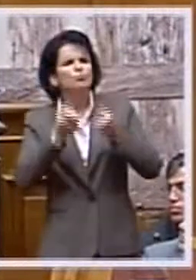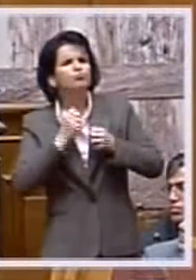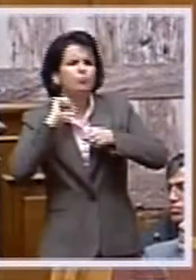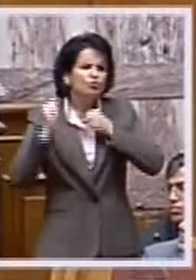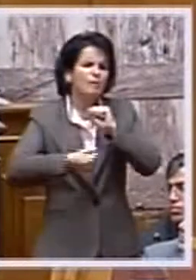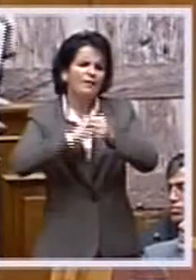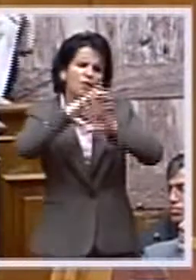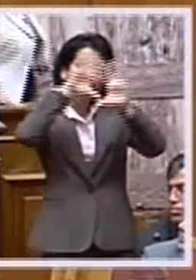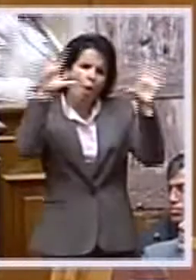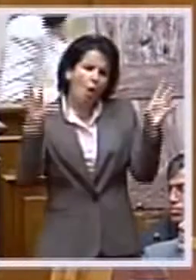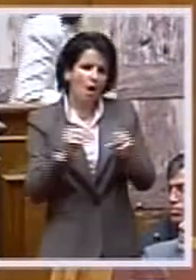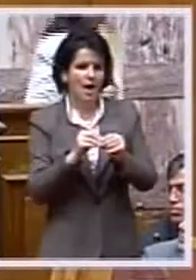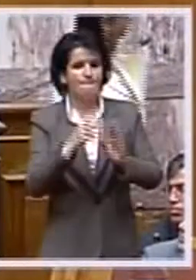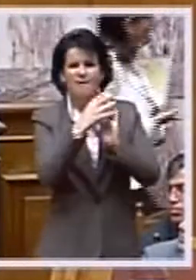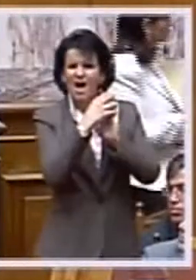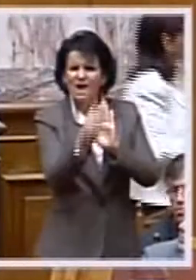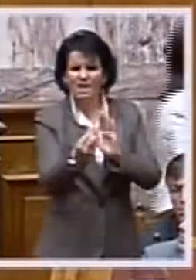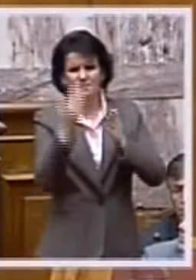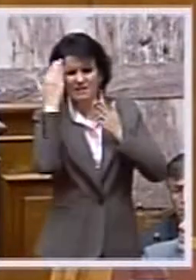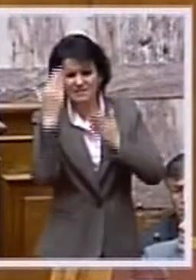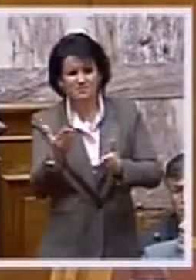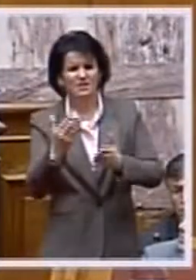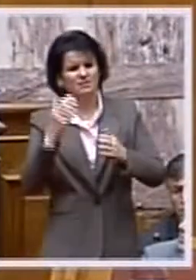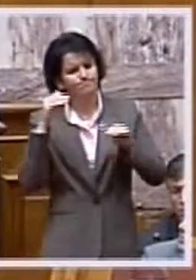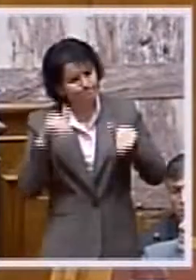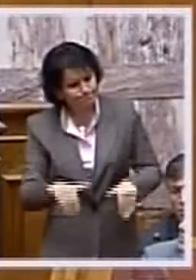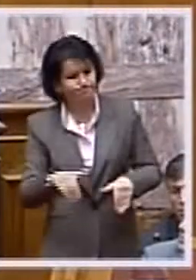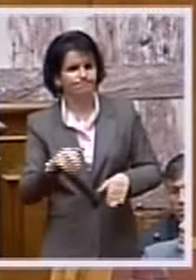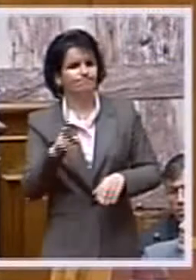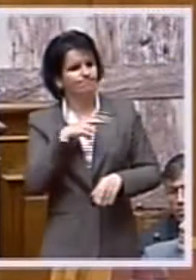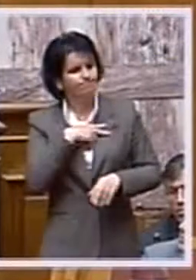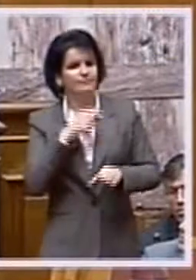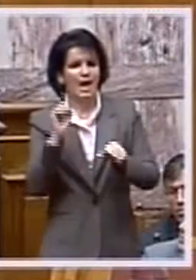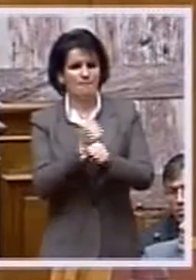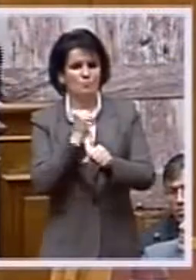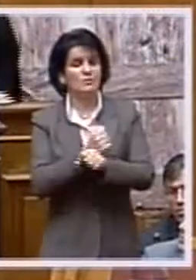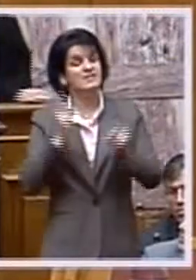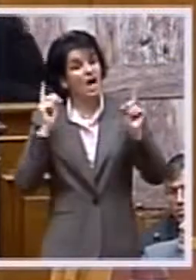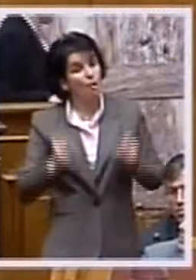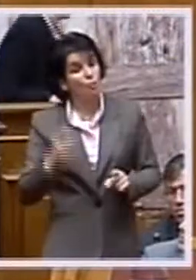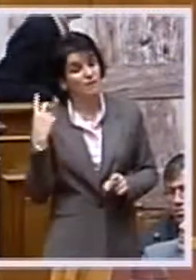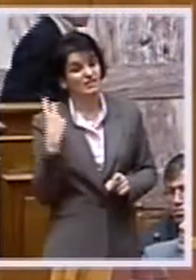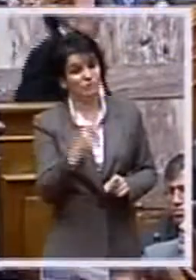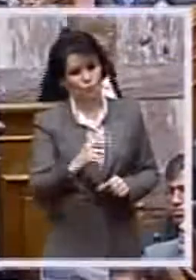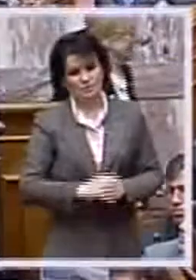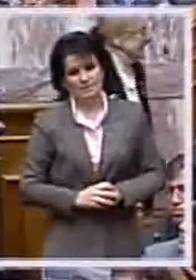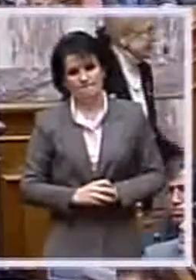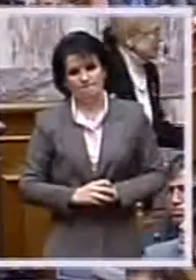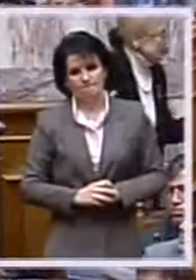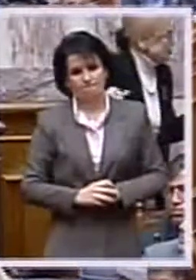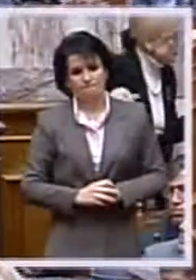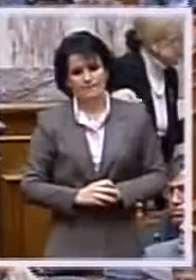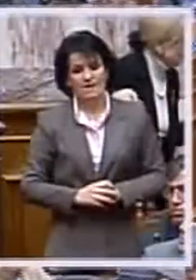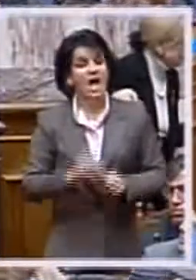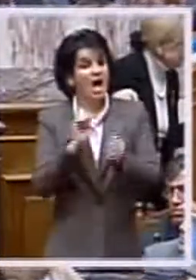προσπάθεια, τιμούμε το παράδειγμα, την αφοσίωση, την επιμονή, την αποφασιστικότητά τους. Αθλήτριες